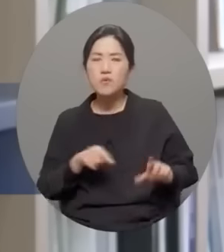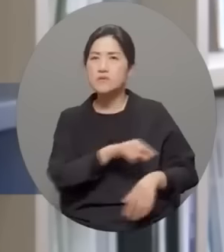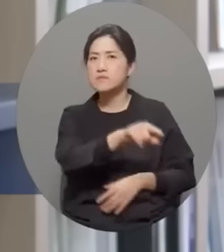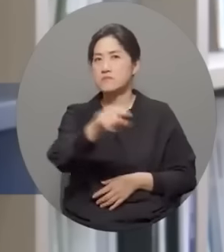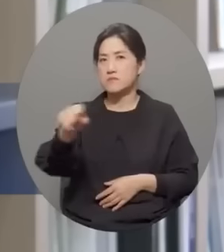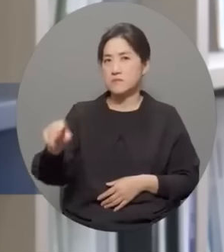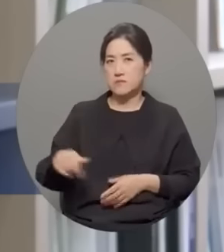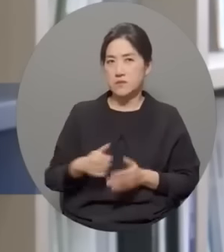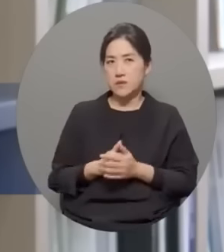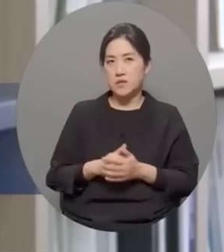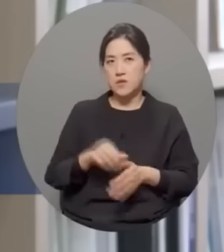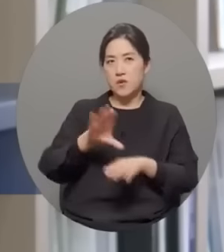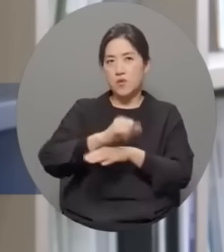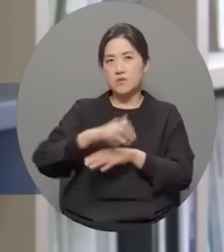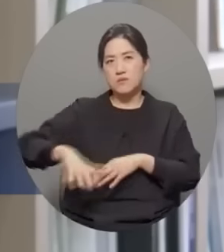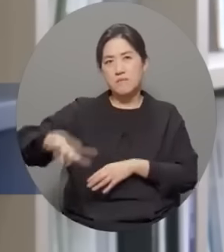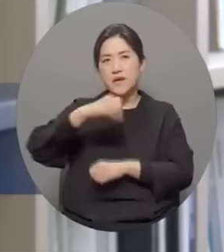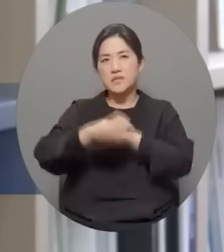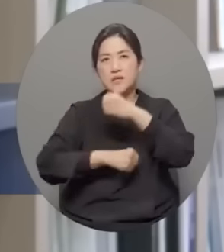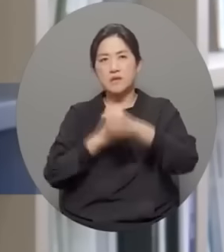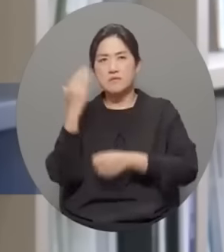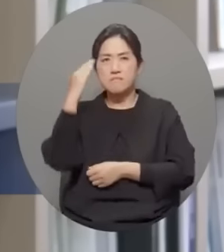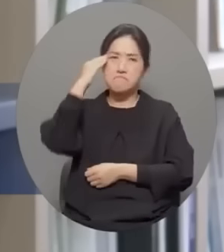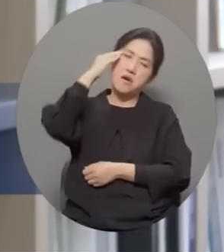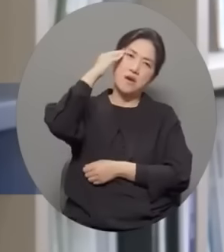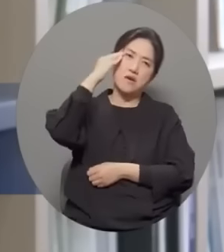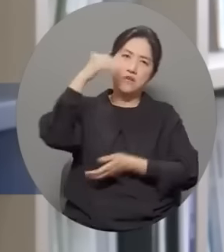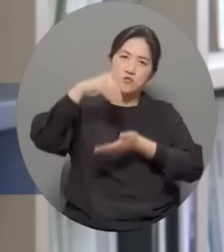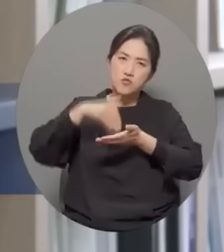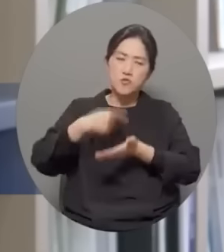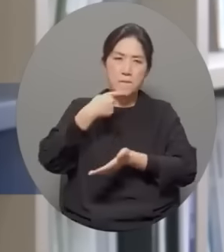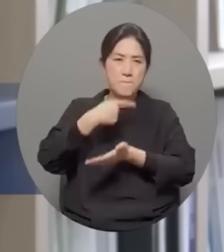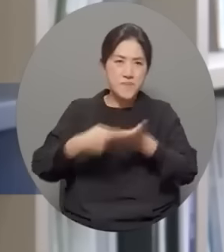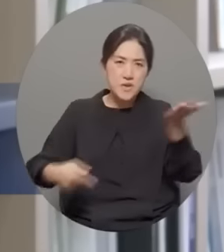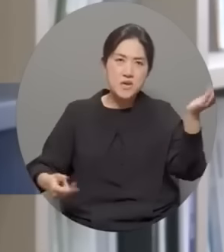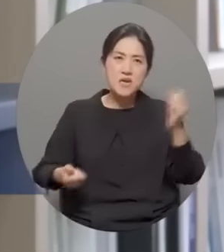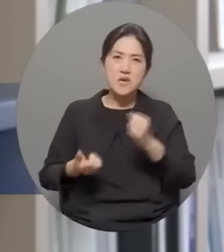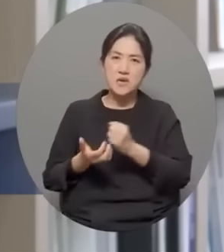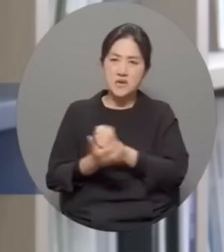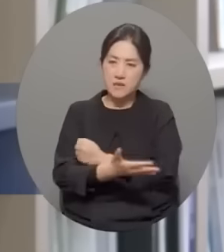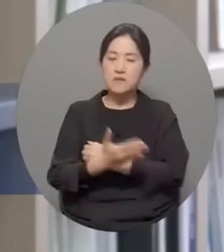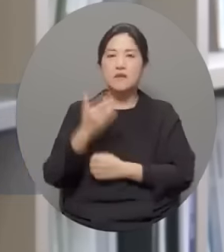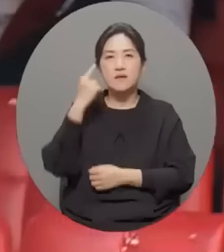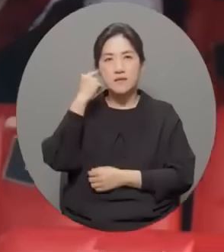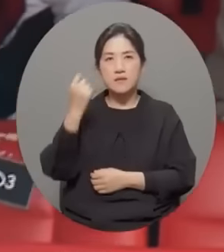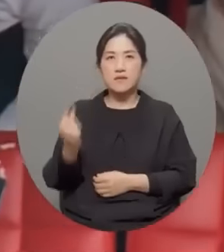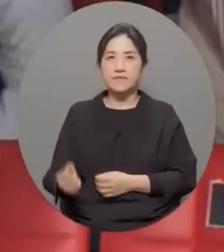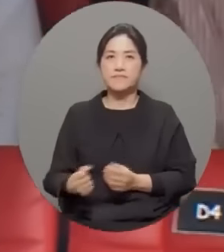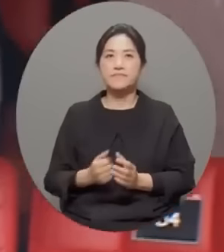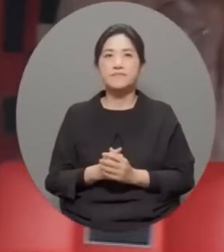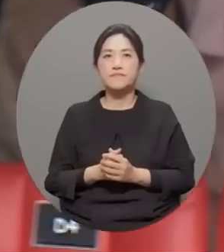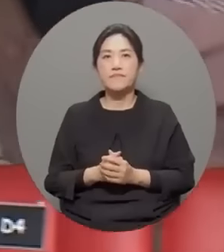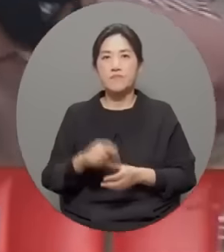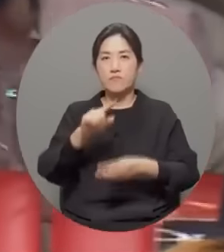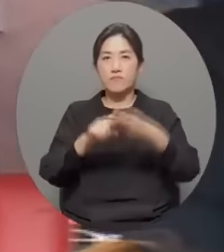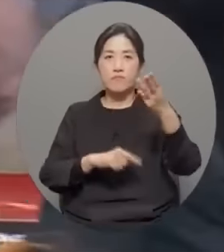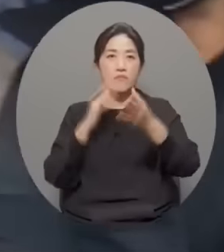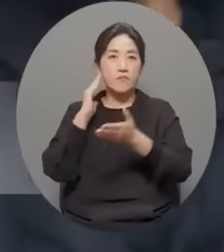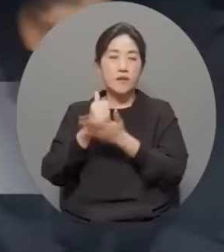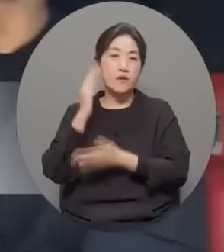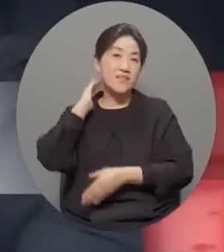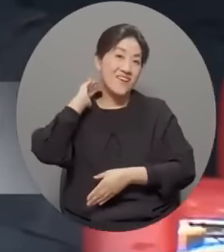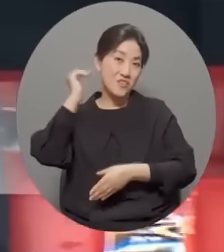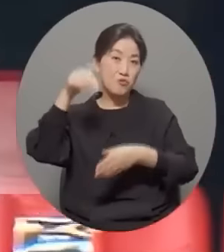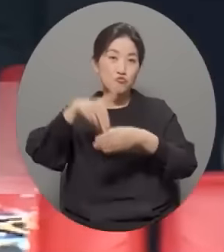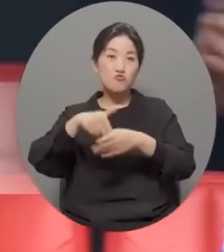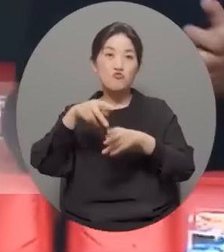모습들이 우리 언론 전반의 자유를 침해하는 큰 중대한 해악을 끼치고 있다고 생각을 합니다. 윤 대통령은 대선 후보